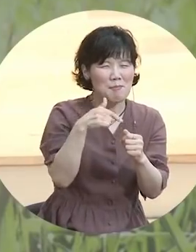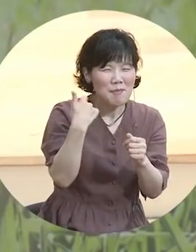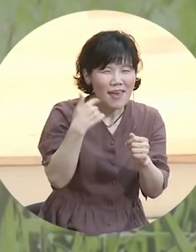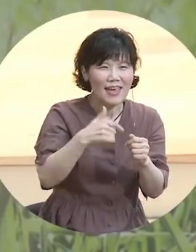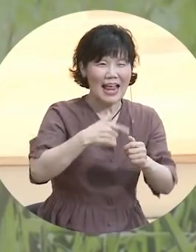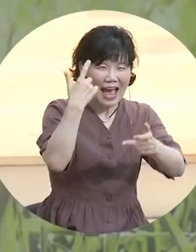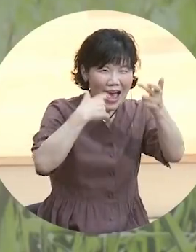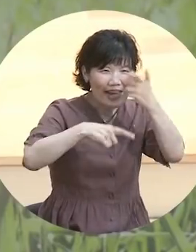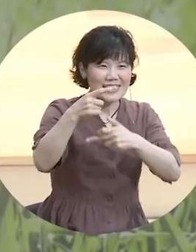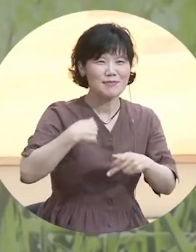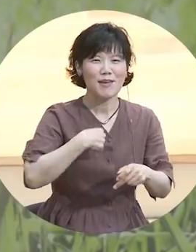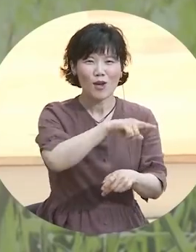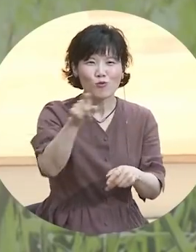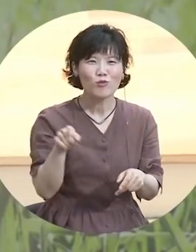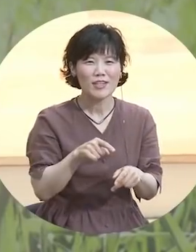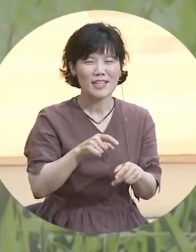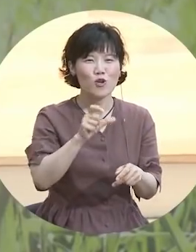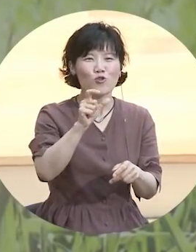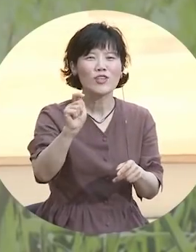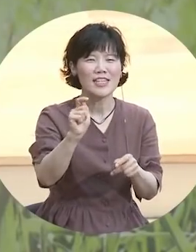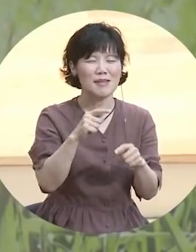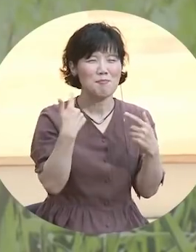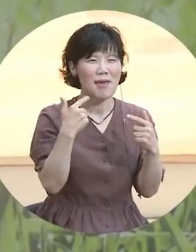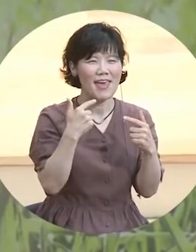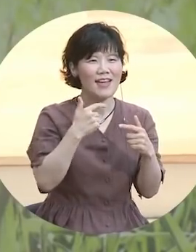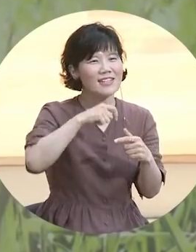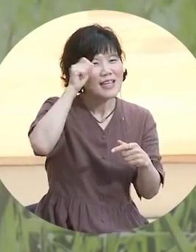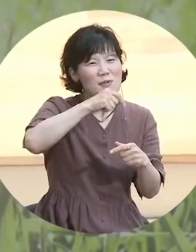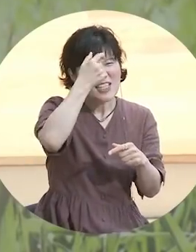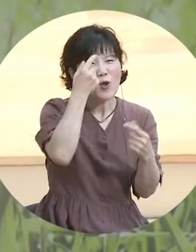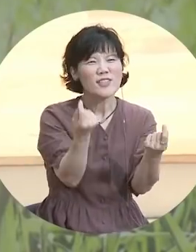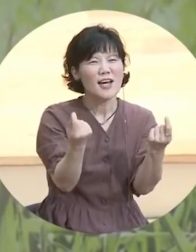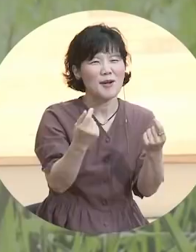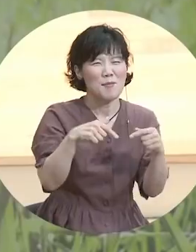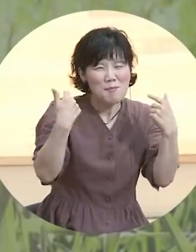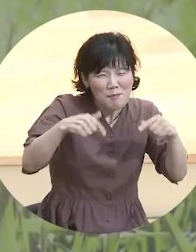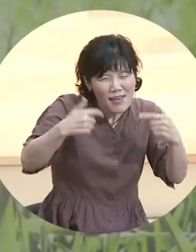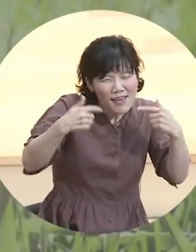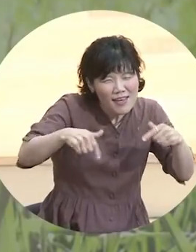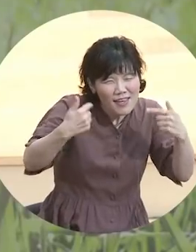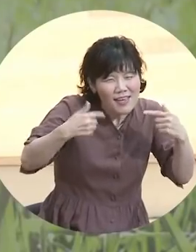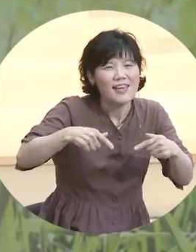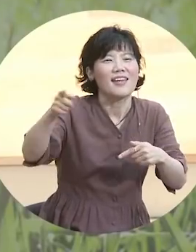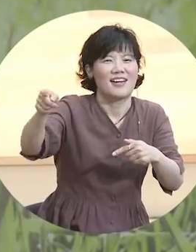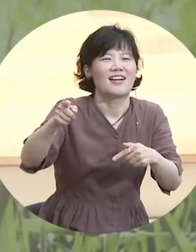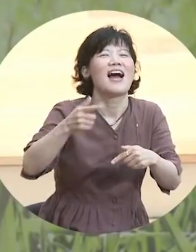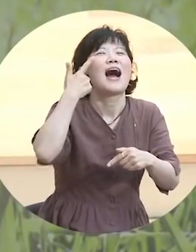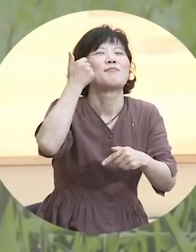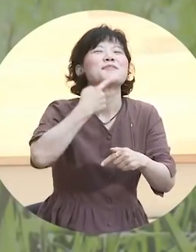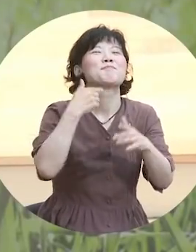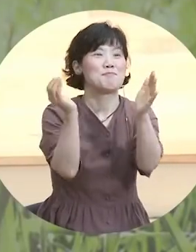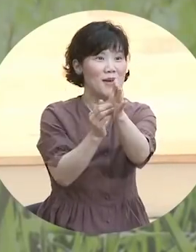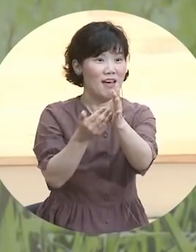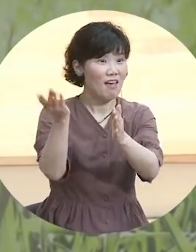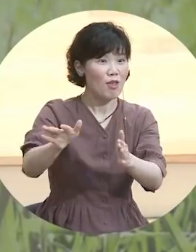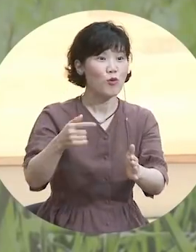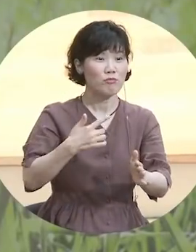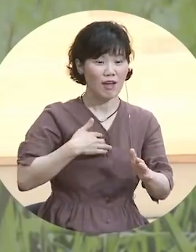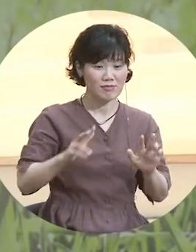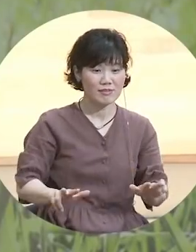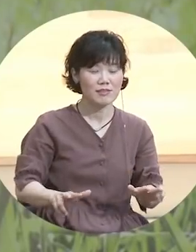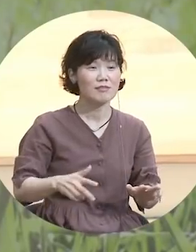하듯이 그걸 매일 새벽기도 하듯이 그런데도 제가 멀쩡하게 목회를 잘하고 있잖아요.